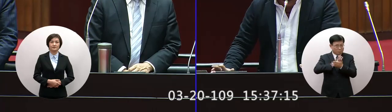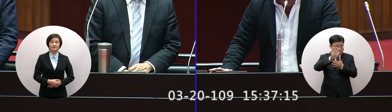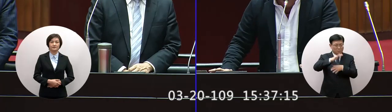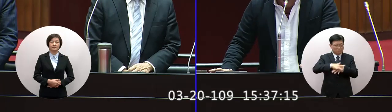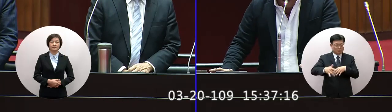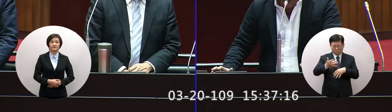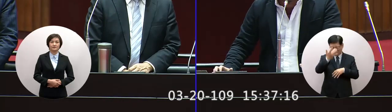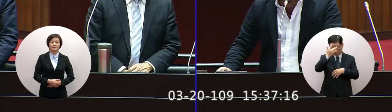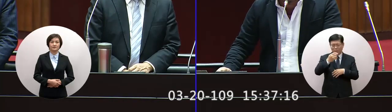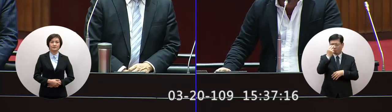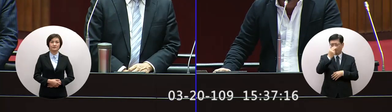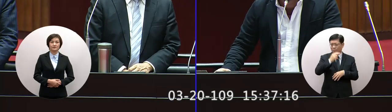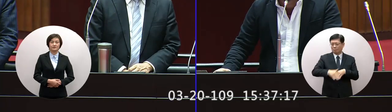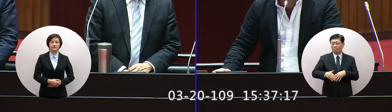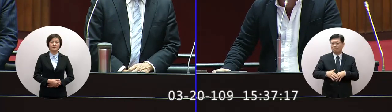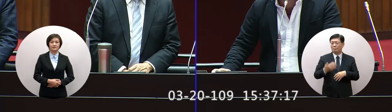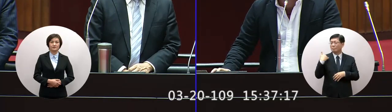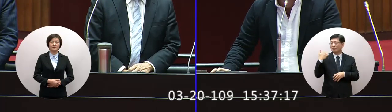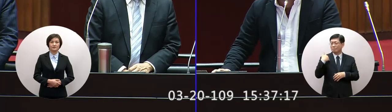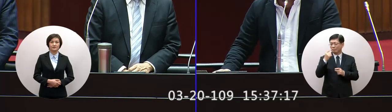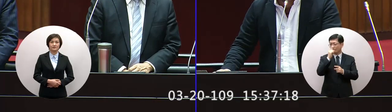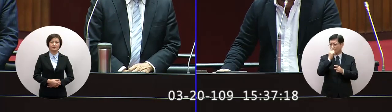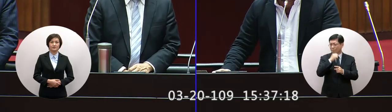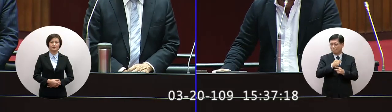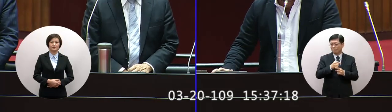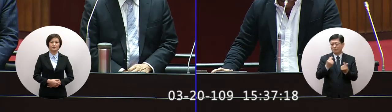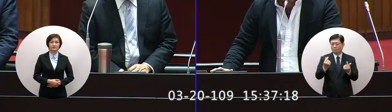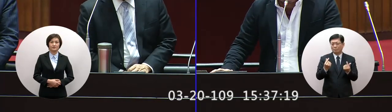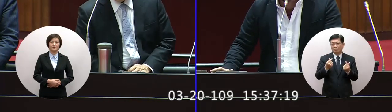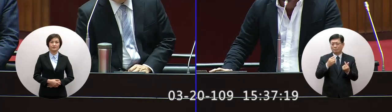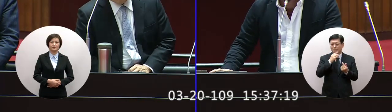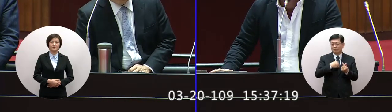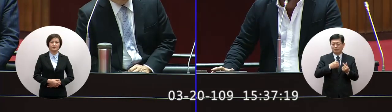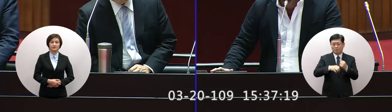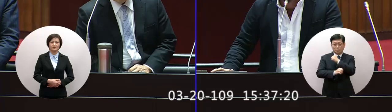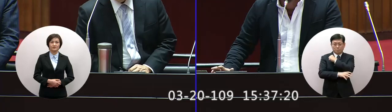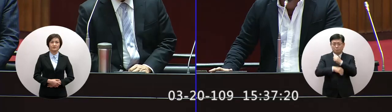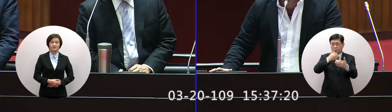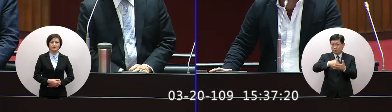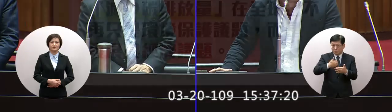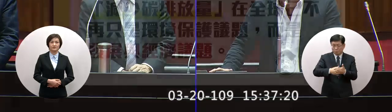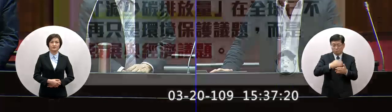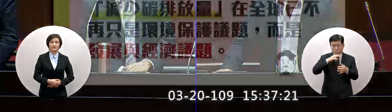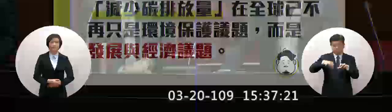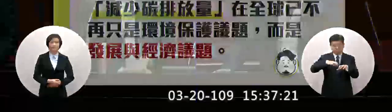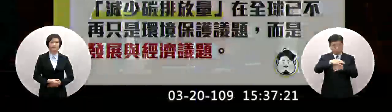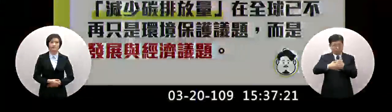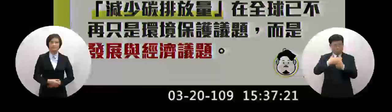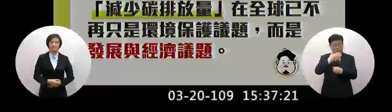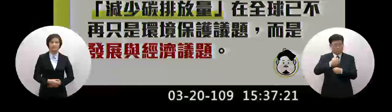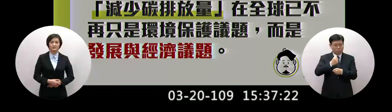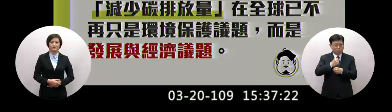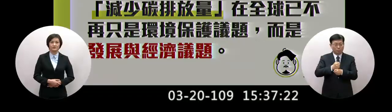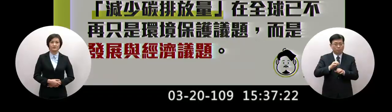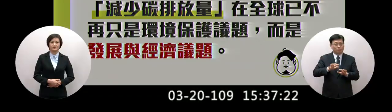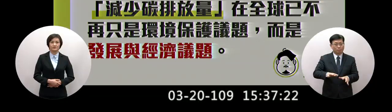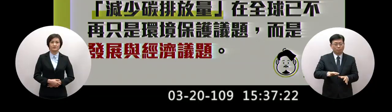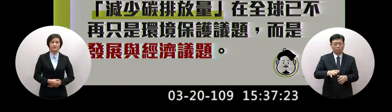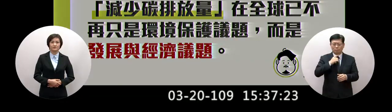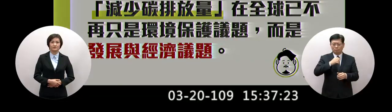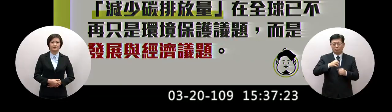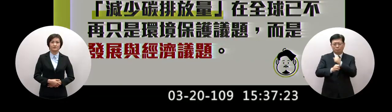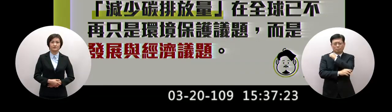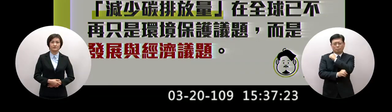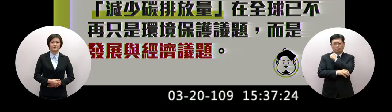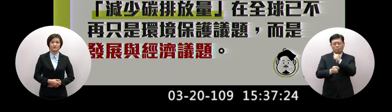避免的风险了。那以前我们会把这个包括减碳这样的事情视为一个环保的工作，可是现在其实减